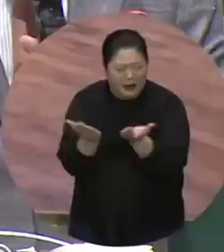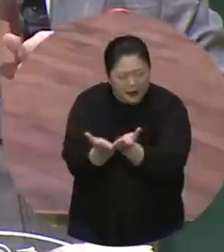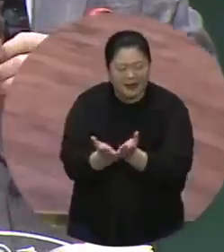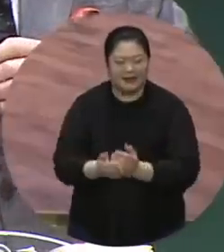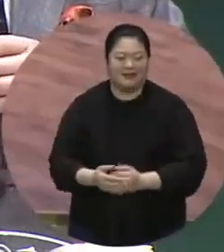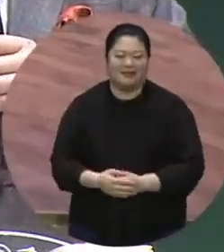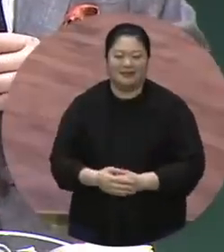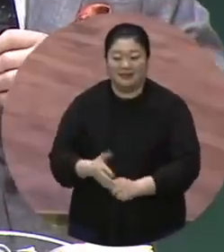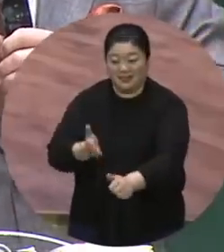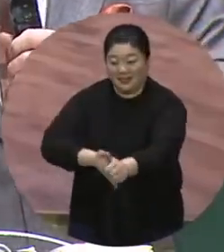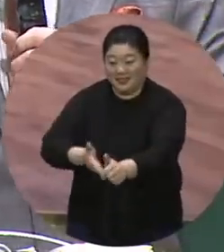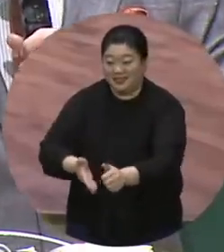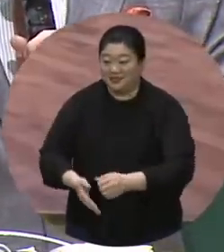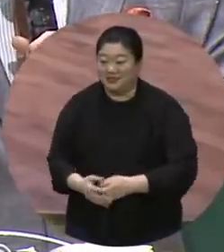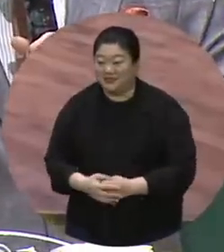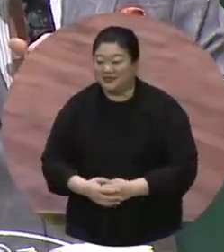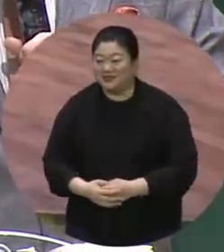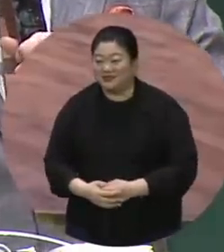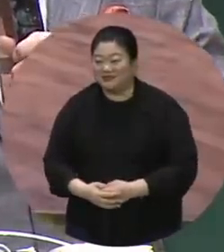그러면 안 돼.